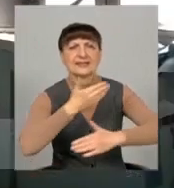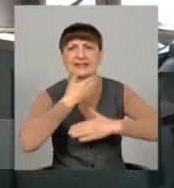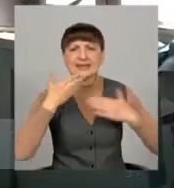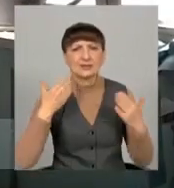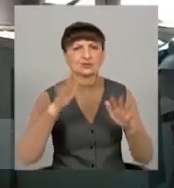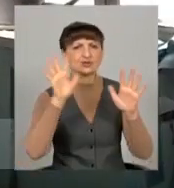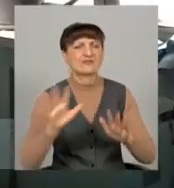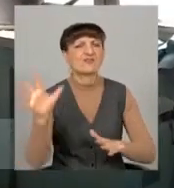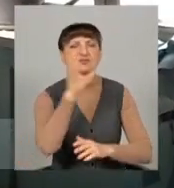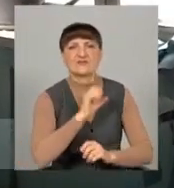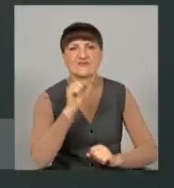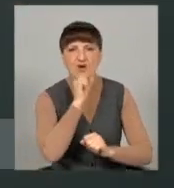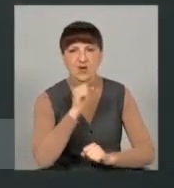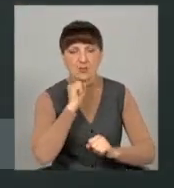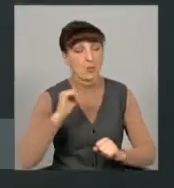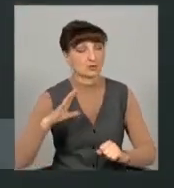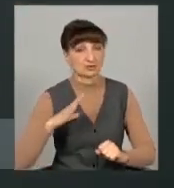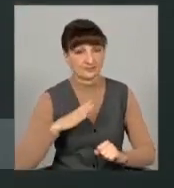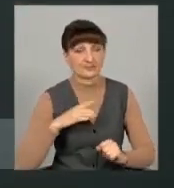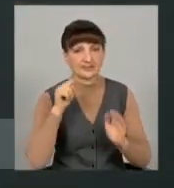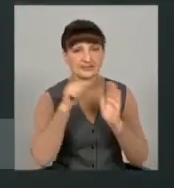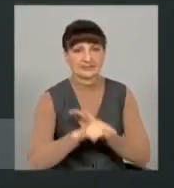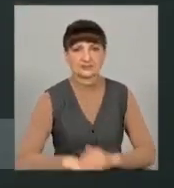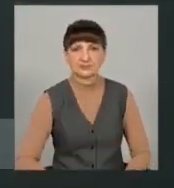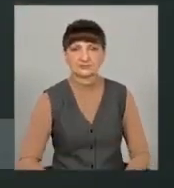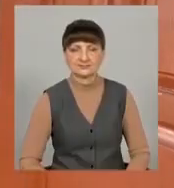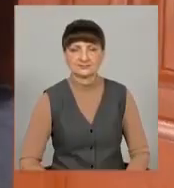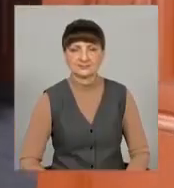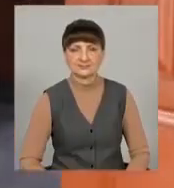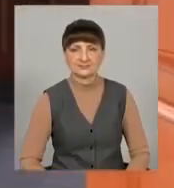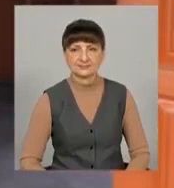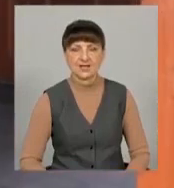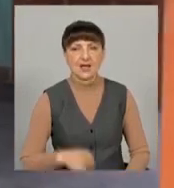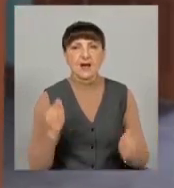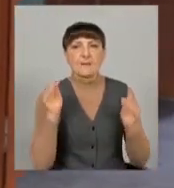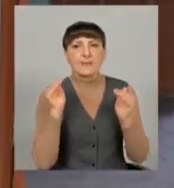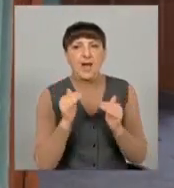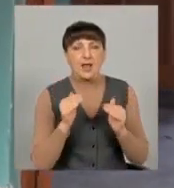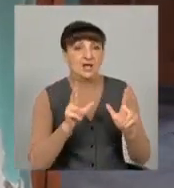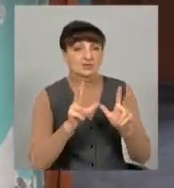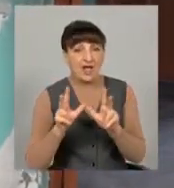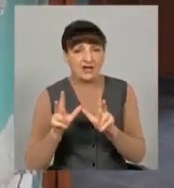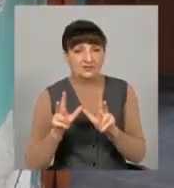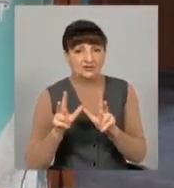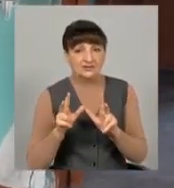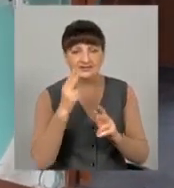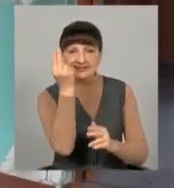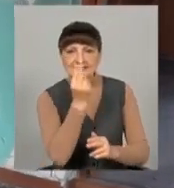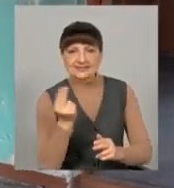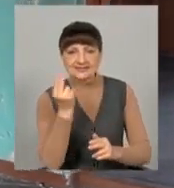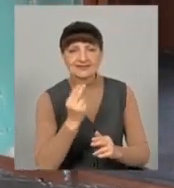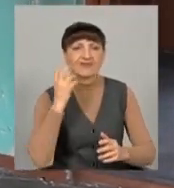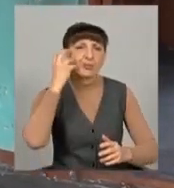и даже жалюзи местные полагают что в объекте побывали вандалы А здесь Судя по маленьким шкафчикам с изображениями